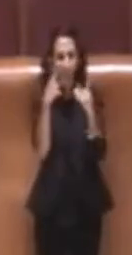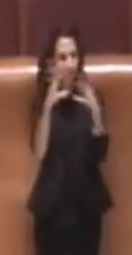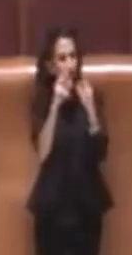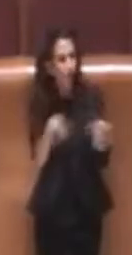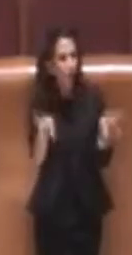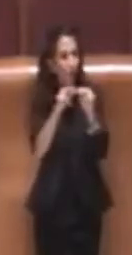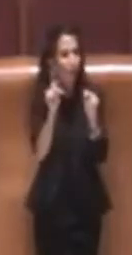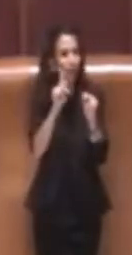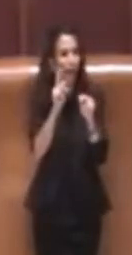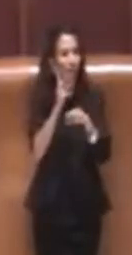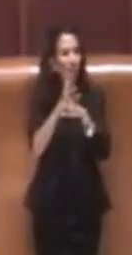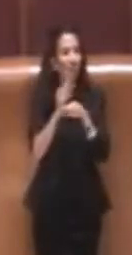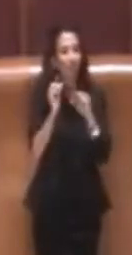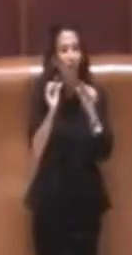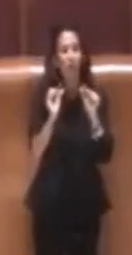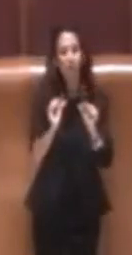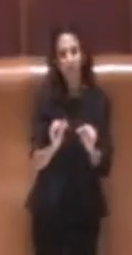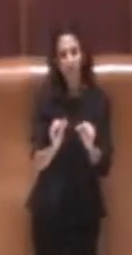in maniera minima. Perché?